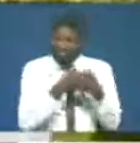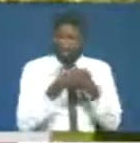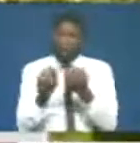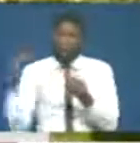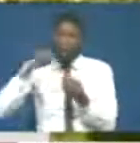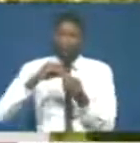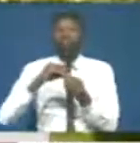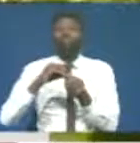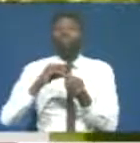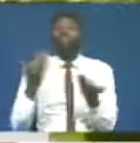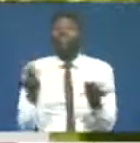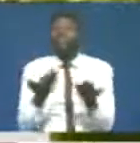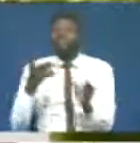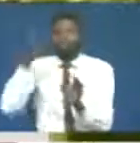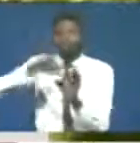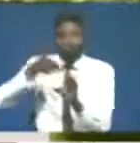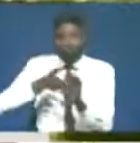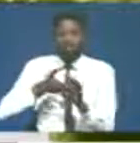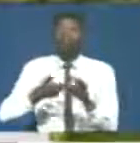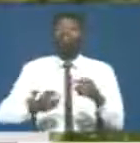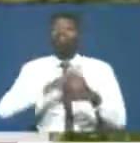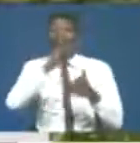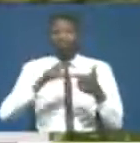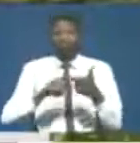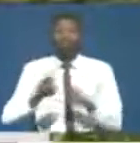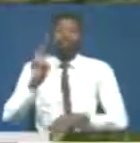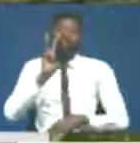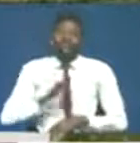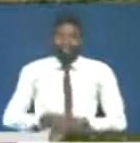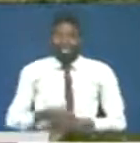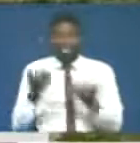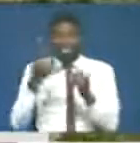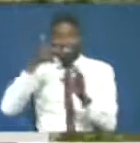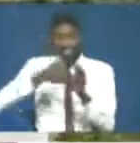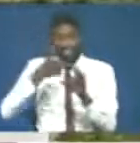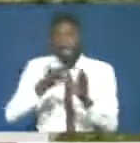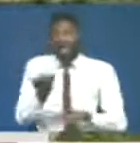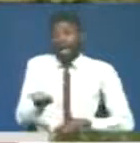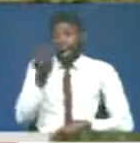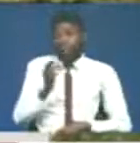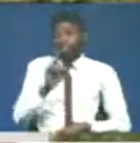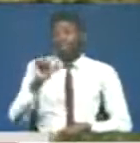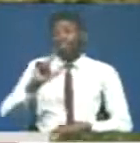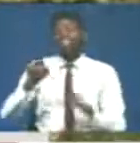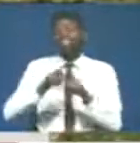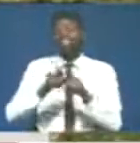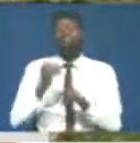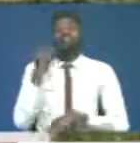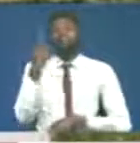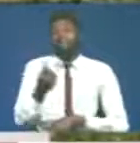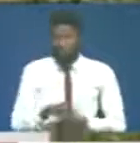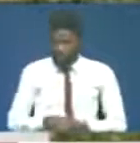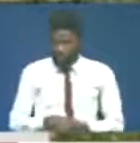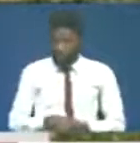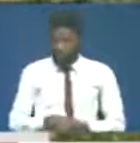Kwa mfano sasa kama sasa hivi mafuta yamepanda, mafuta lita moja kama 200. Mteja atakuja kwa hiyo kiwango